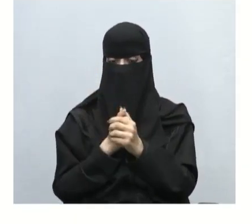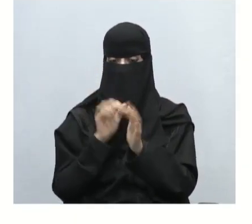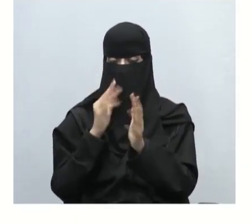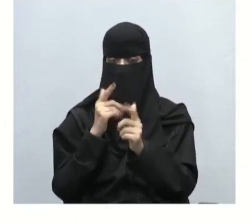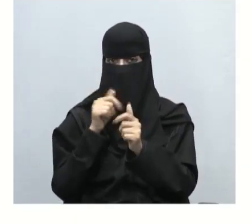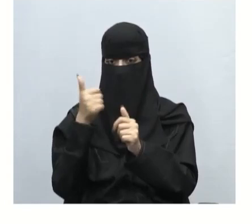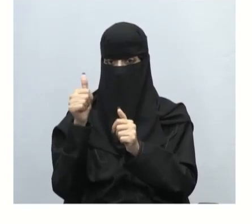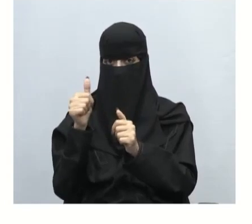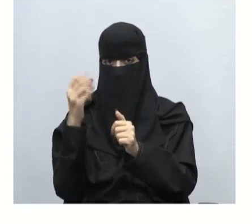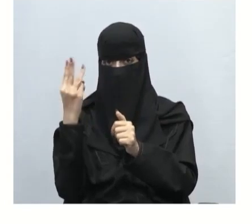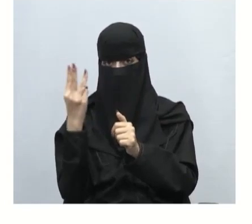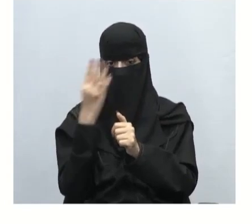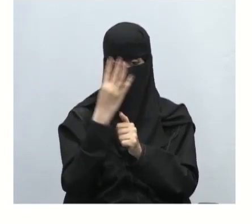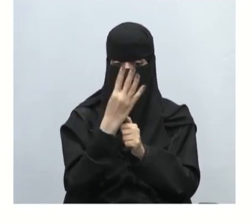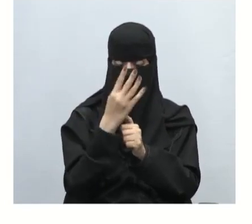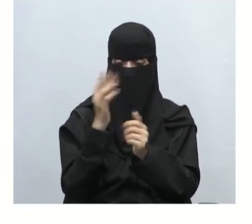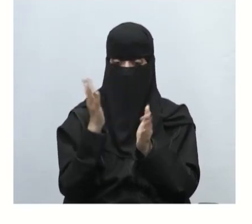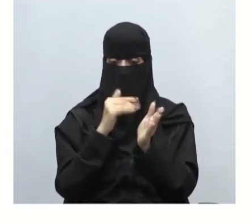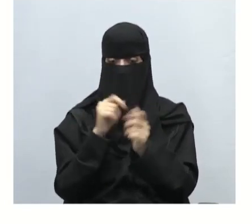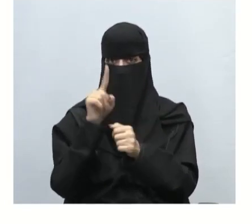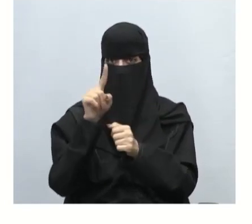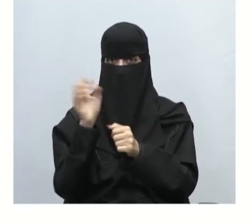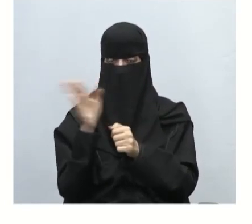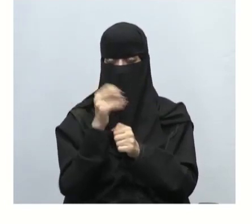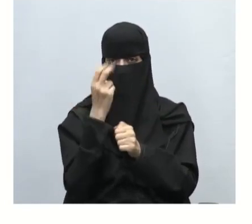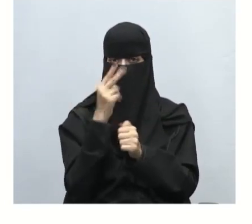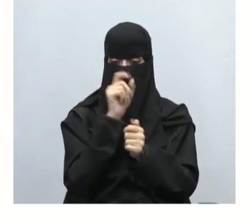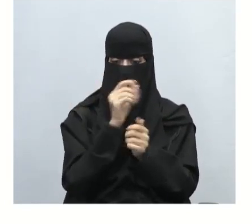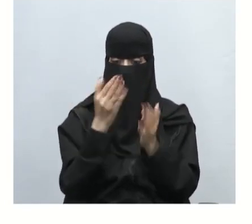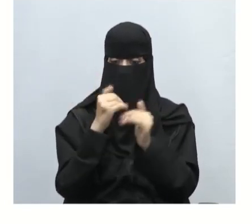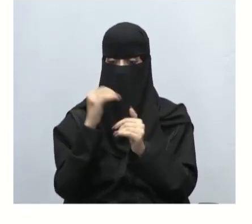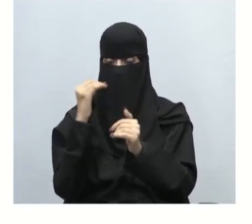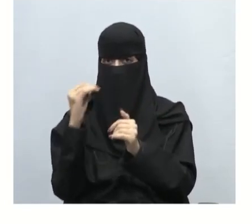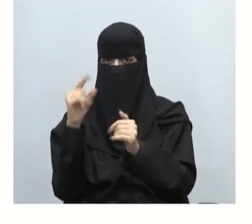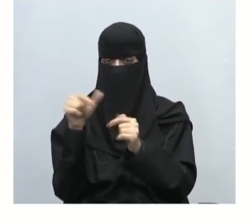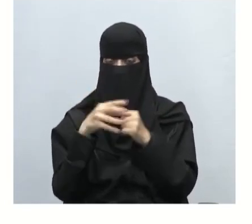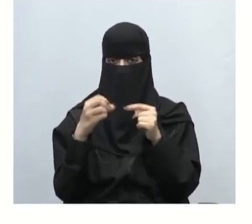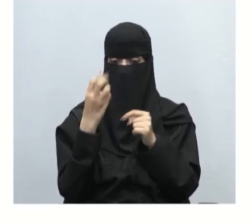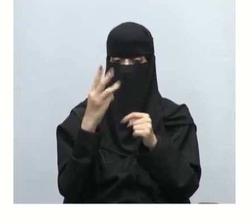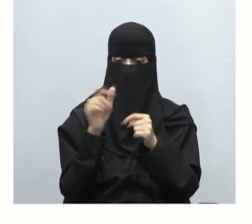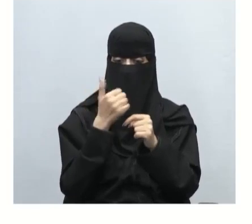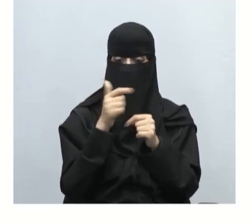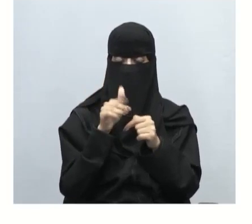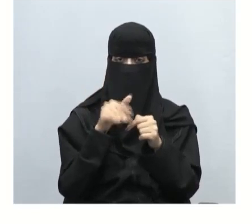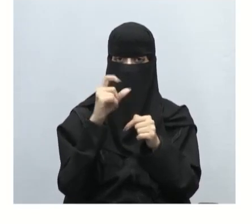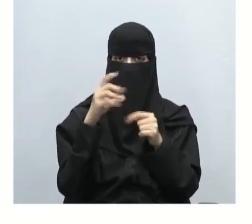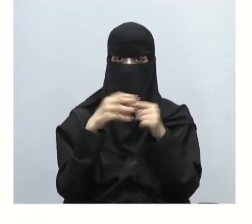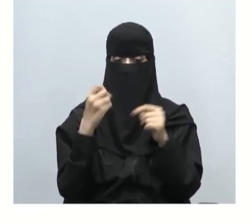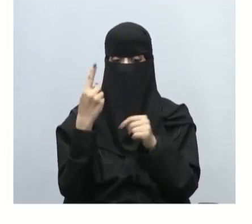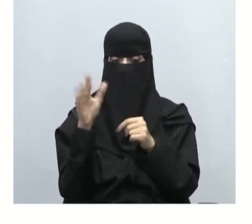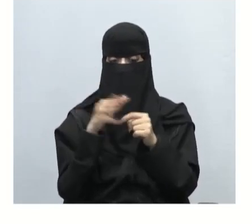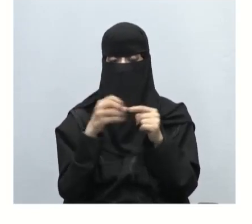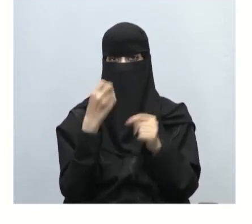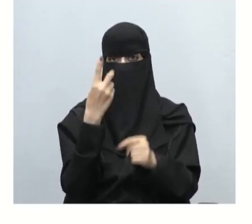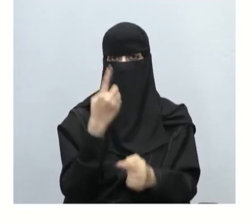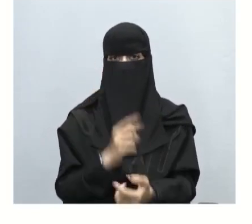هي النقطه ثه واربعه ام ب 2 وفر ام ج سالب 3 و6 ام د سالب واح